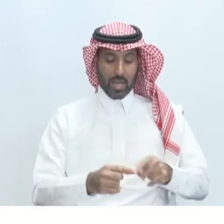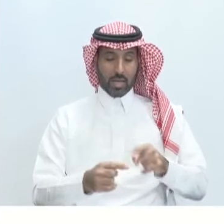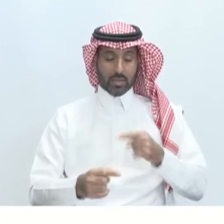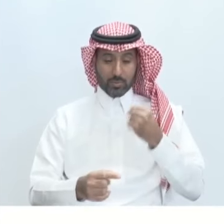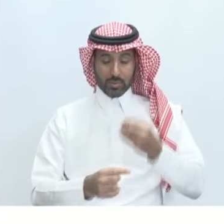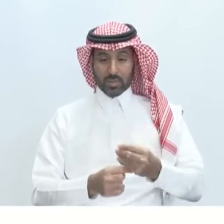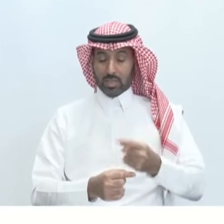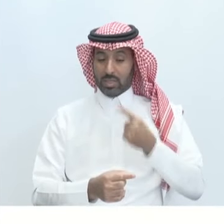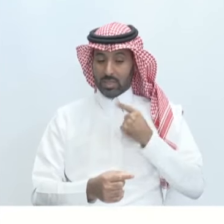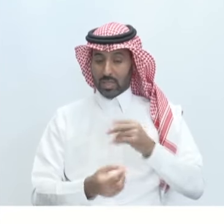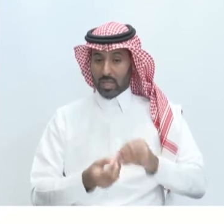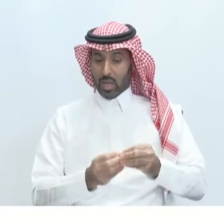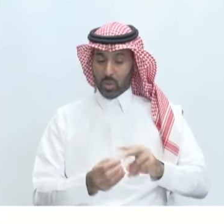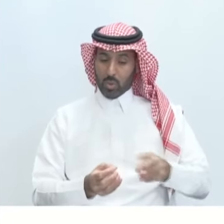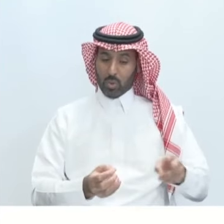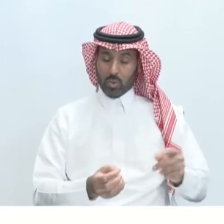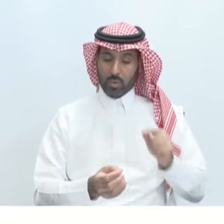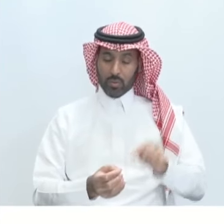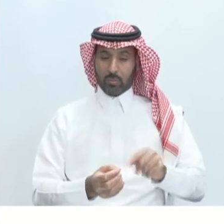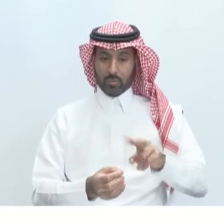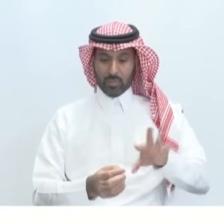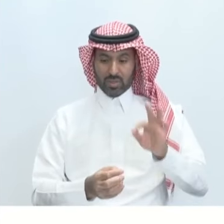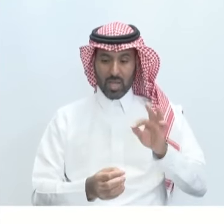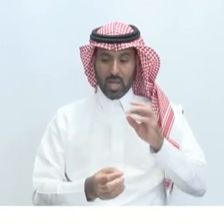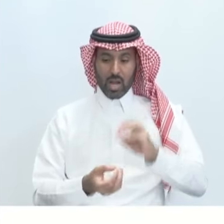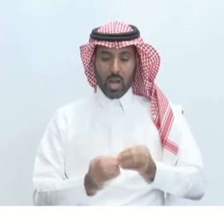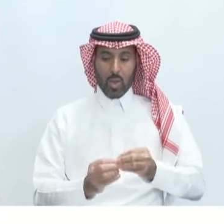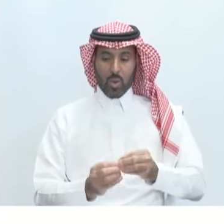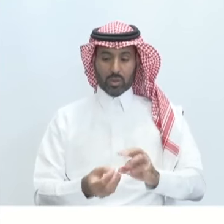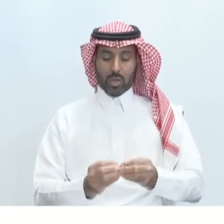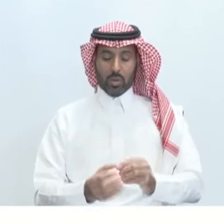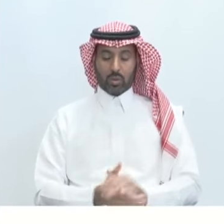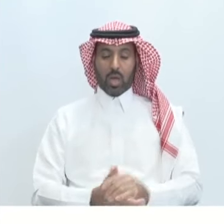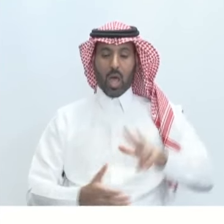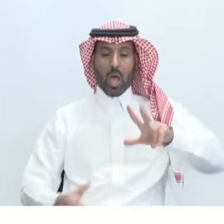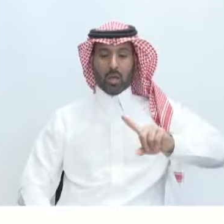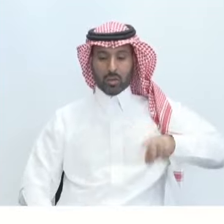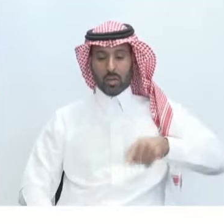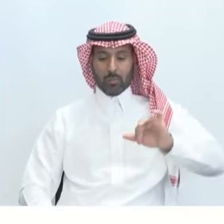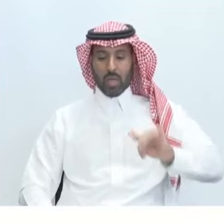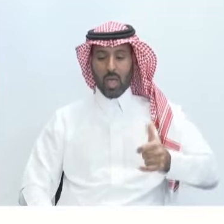تريد تغيير لونها ثم من زر منتقل الوان نختار اللون الرمادي